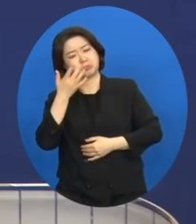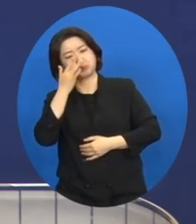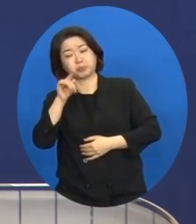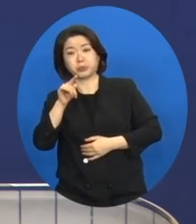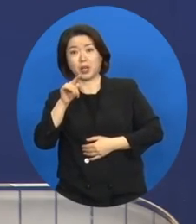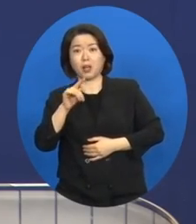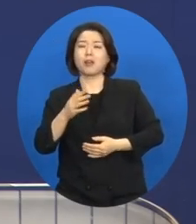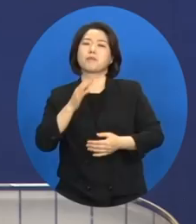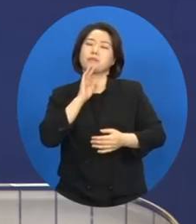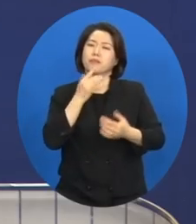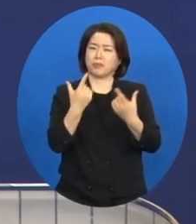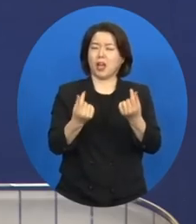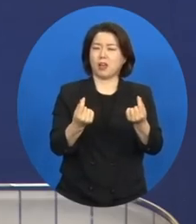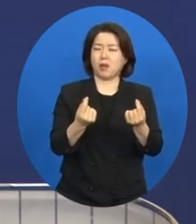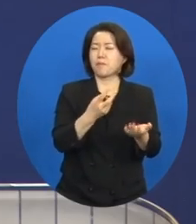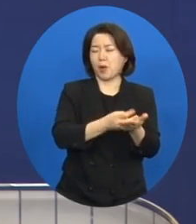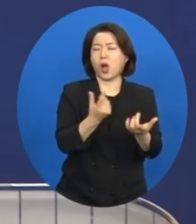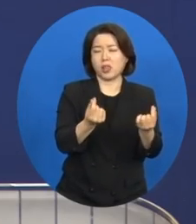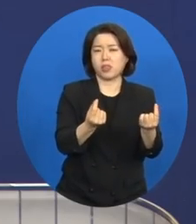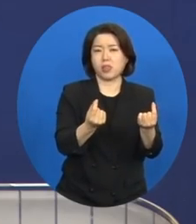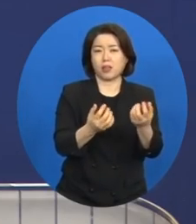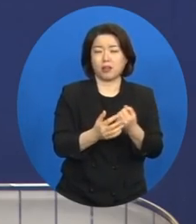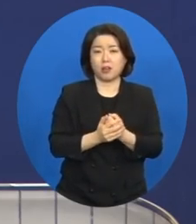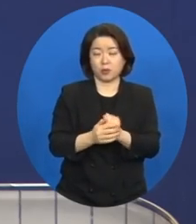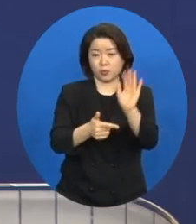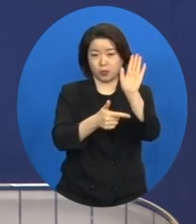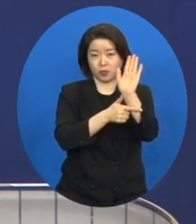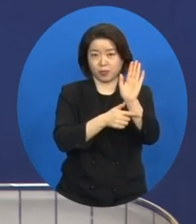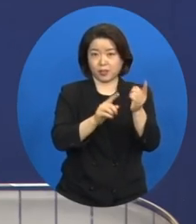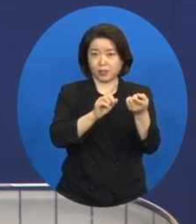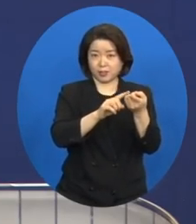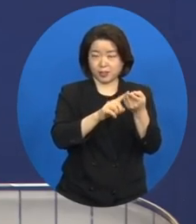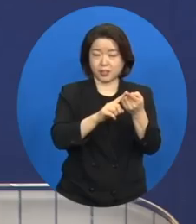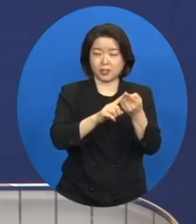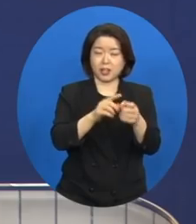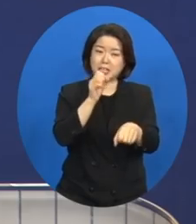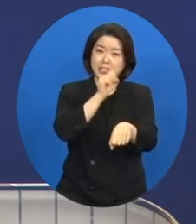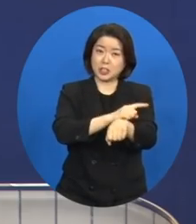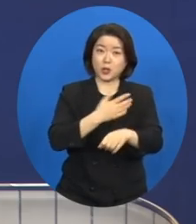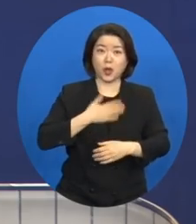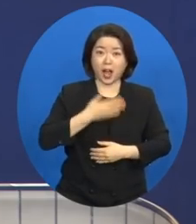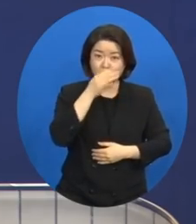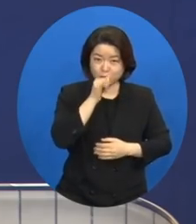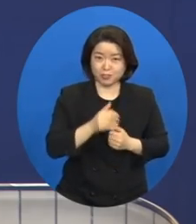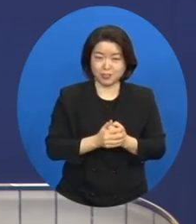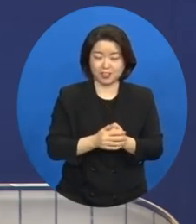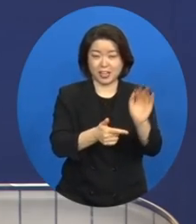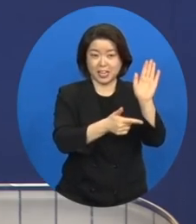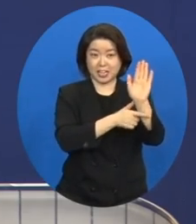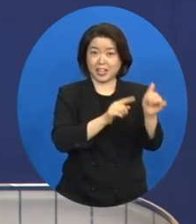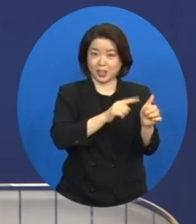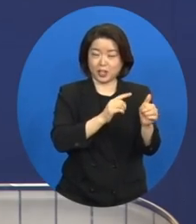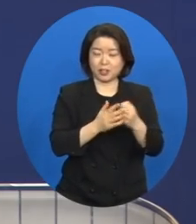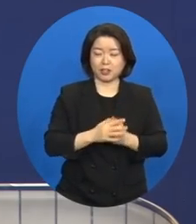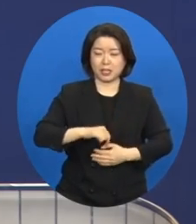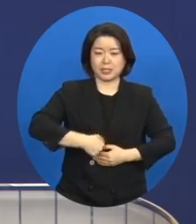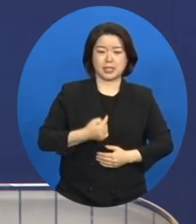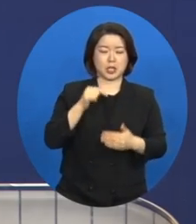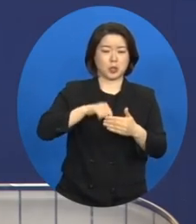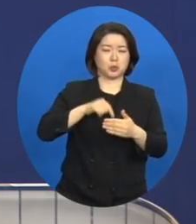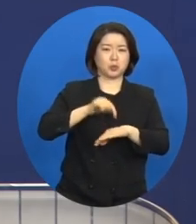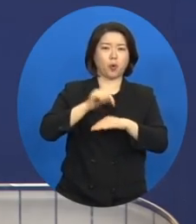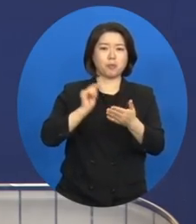당연한 것이었죠. 여기서 우리가 이 나다나엘을 좀 성품을 알 수가 있습니다. 이 사람은 자신의 속마음을